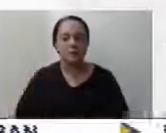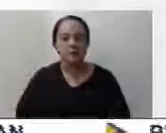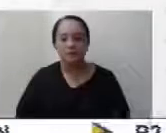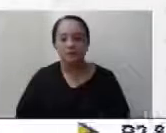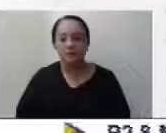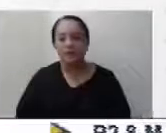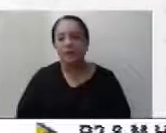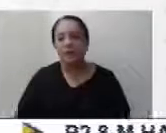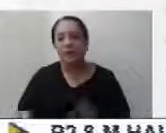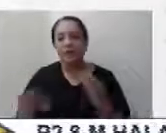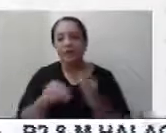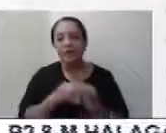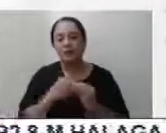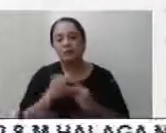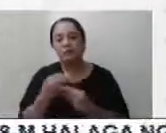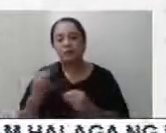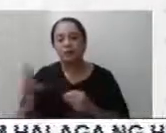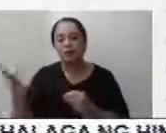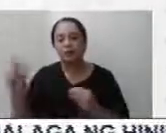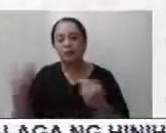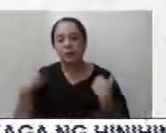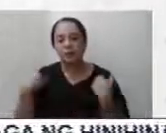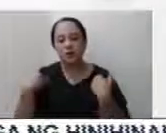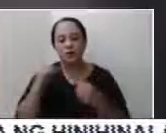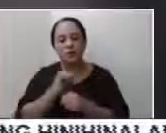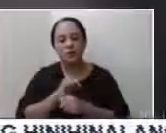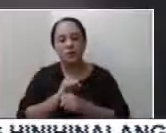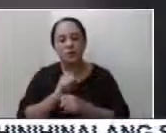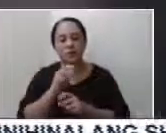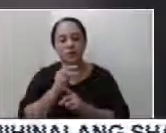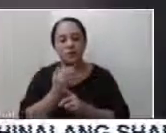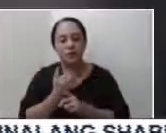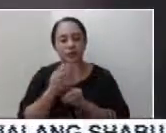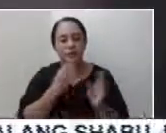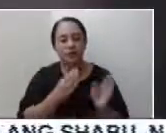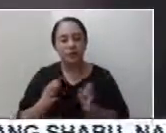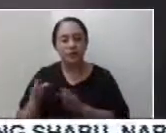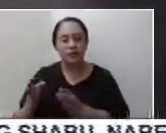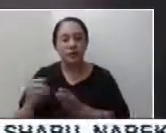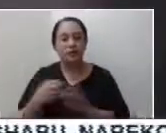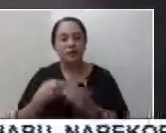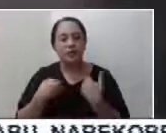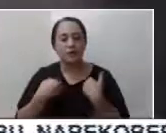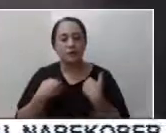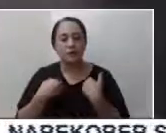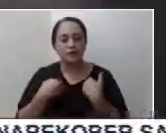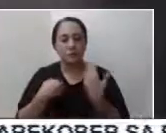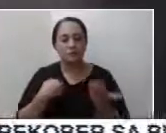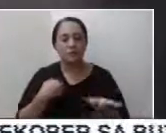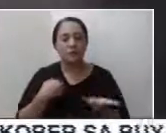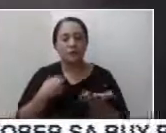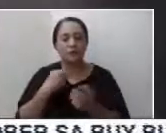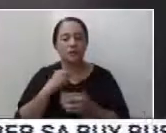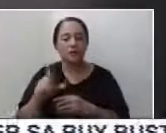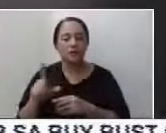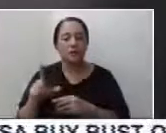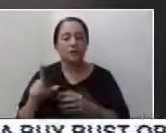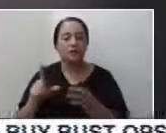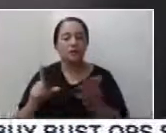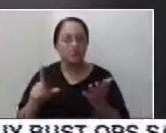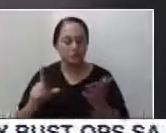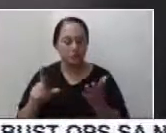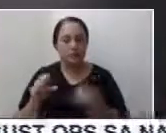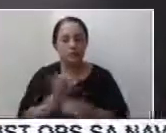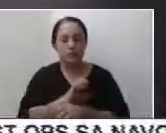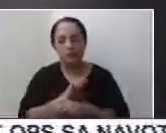na umiiyak na lang kasi walang magawa. Sa pagsusumika, natanggap siya bilang isang service crew ng isang fast food